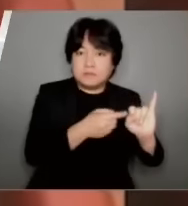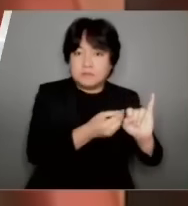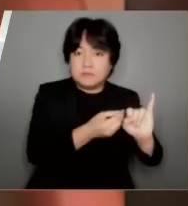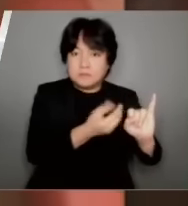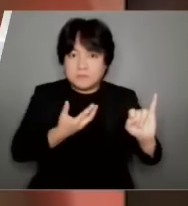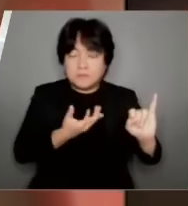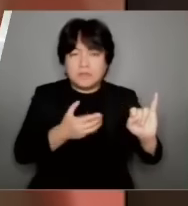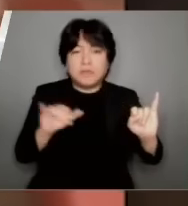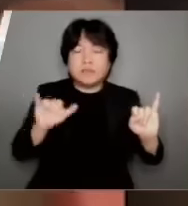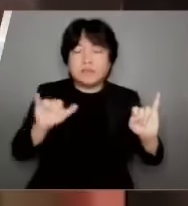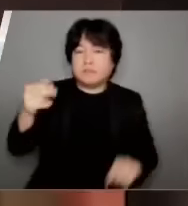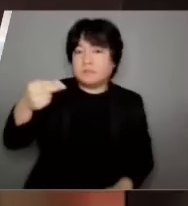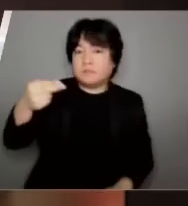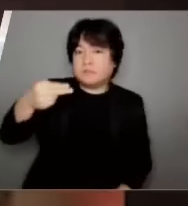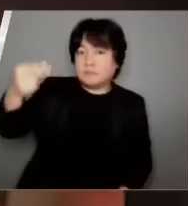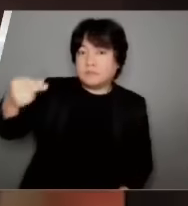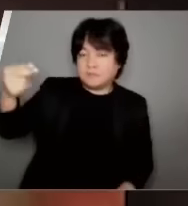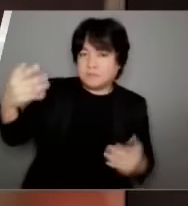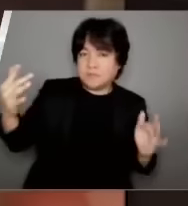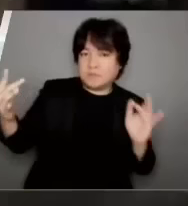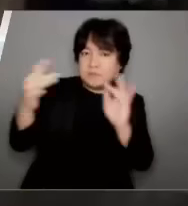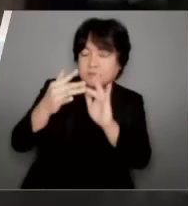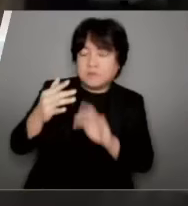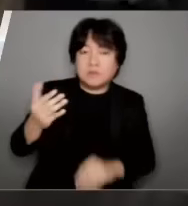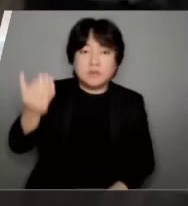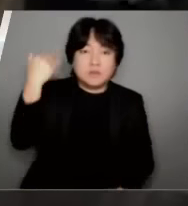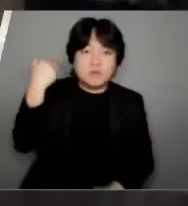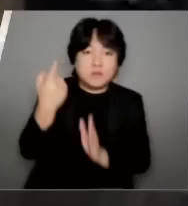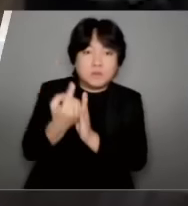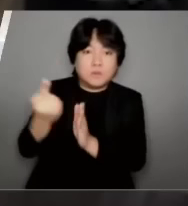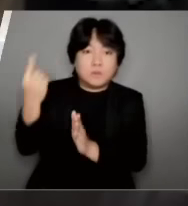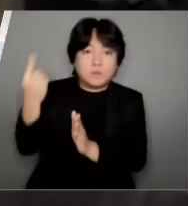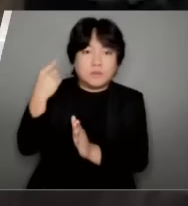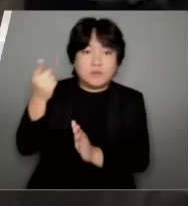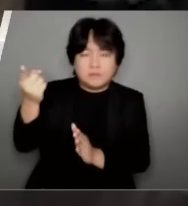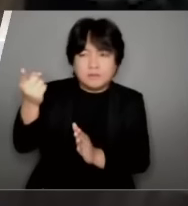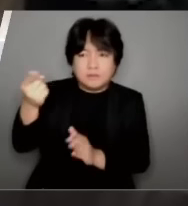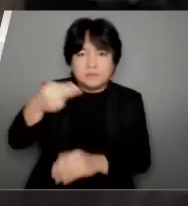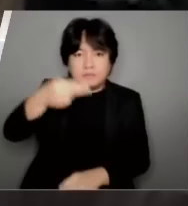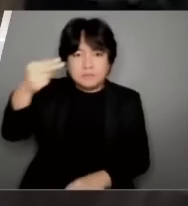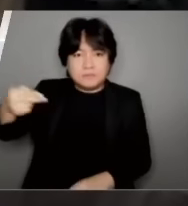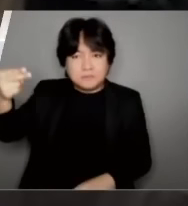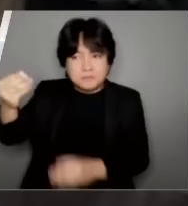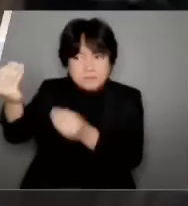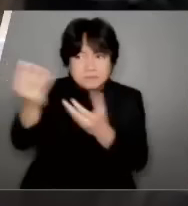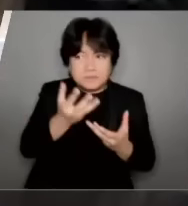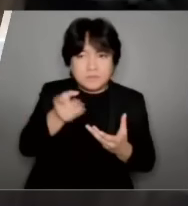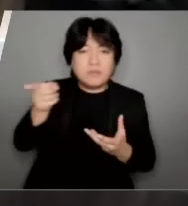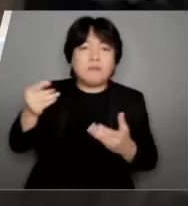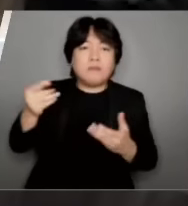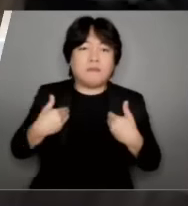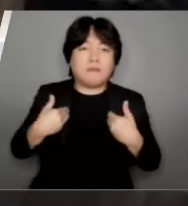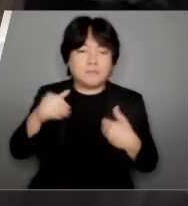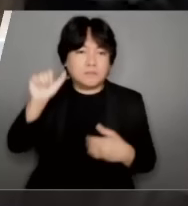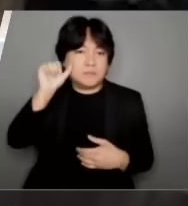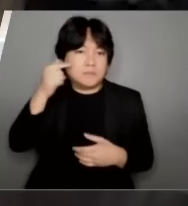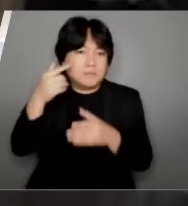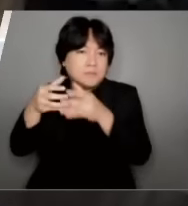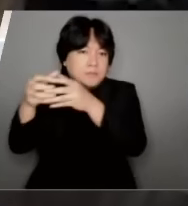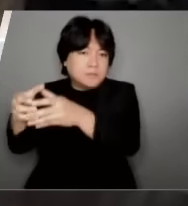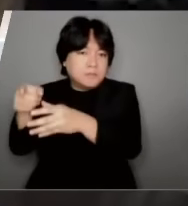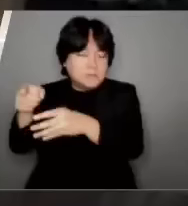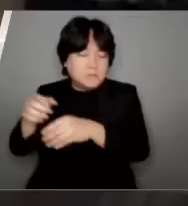pang isang linggo na monitor ang pagpasok ng grupo sa Indonesia, gumulong ang hiling ng BI dahil sa kanilang ipinilabas na mission order. Hinarang